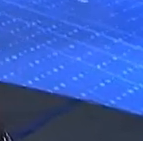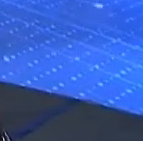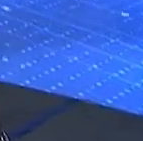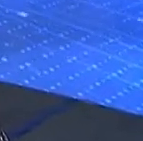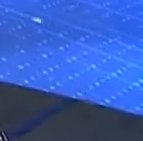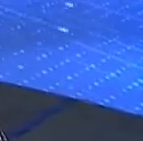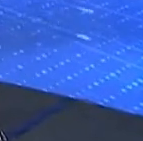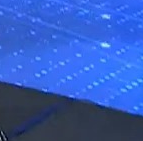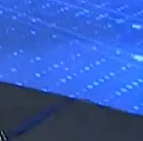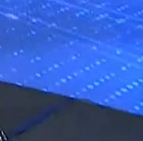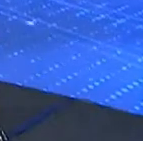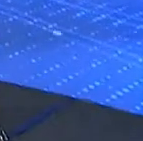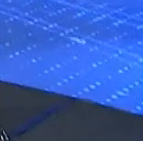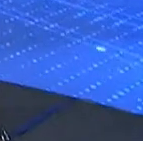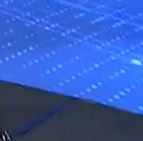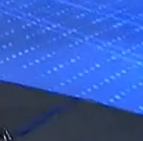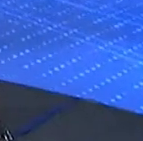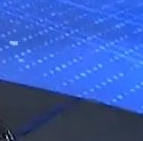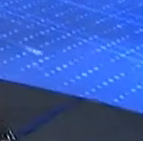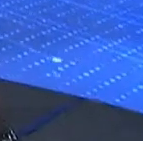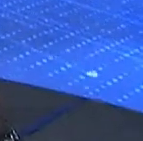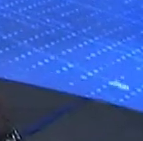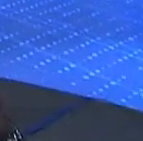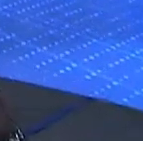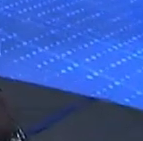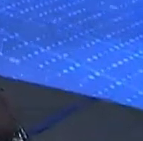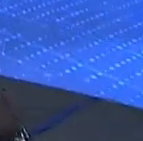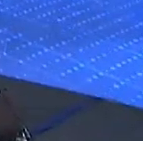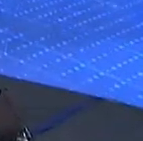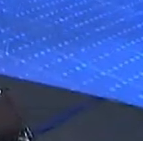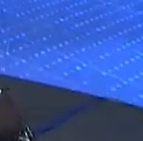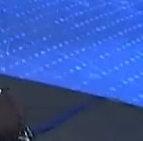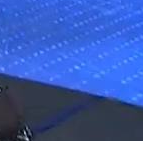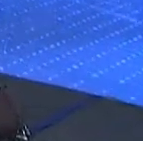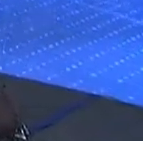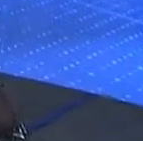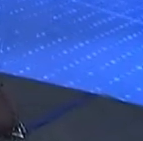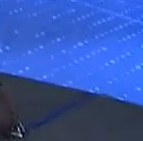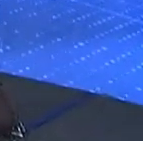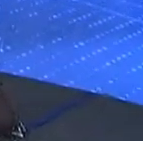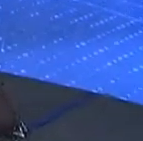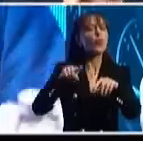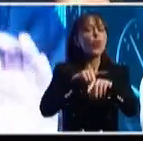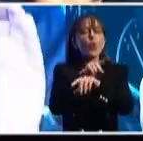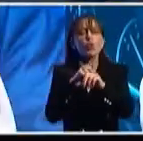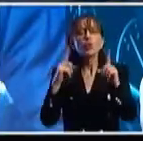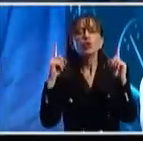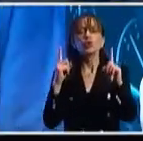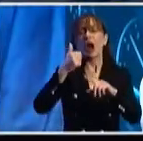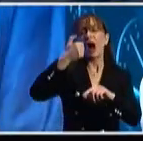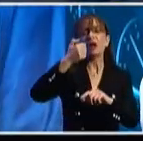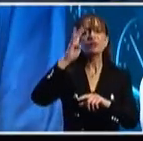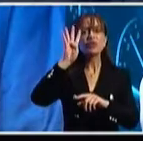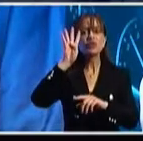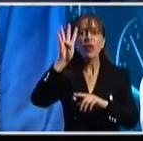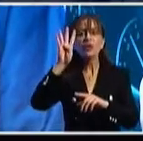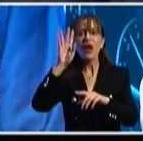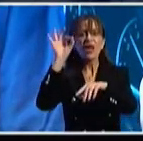ne yapıp etti değerli arkadaşlar? 5 yılda bu süreyi tam 64 dakikaya